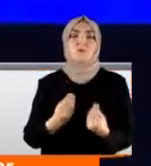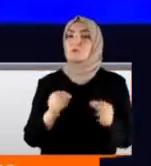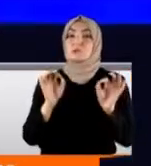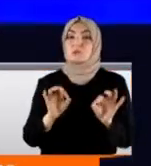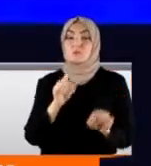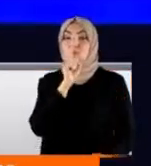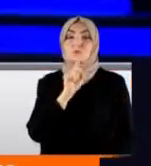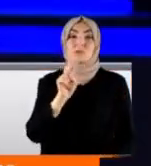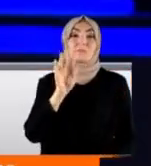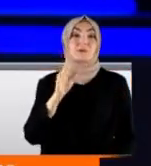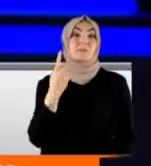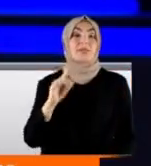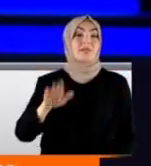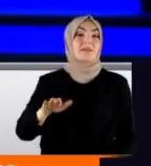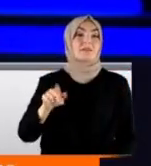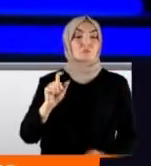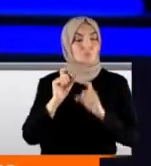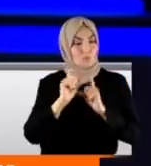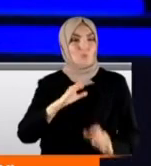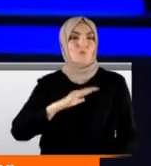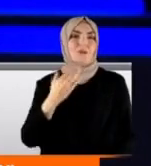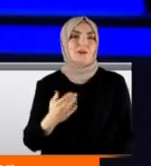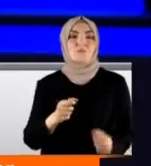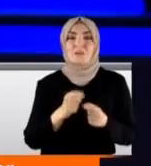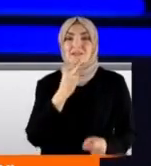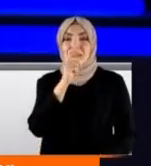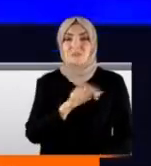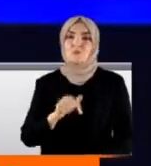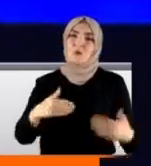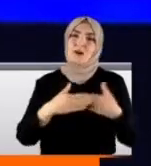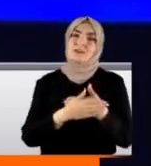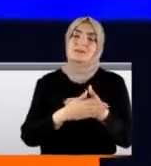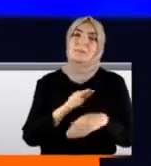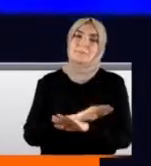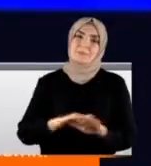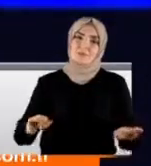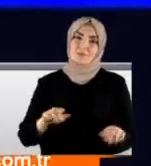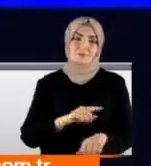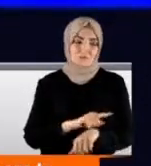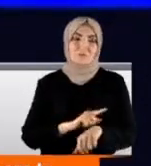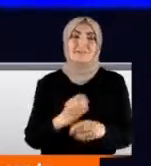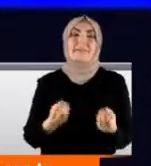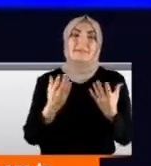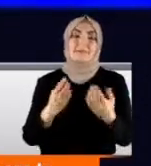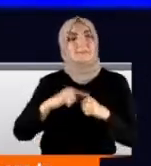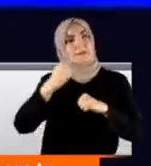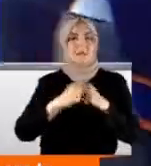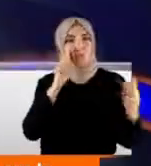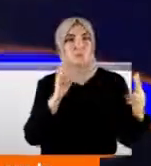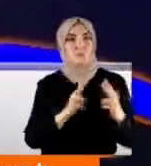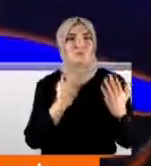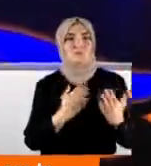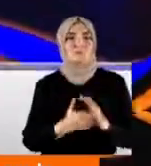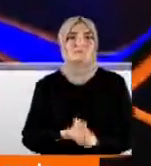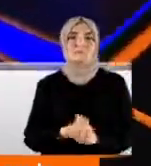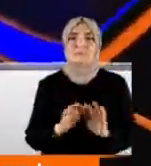Buket, bu akşamlık maalesef bitiriyoruz. Süremiz yetmedi. Ah. Önümüzdeki hafta görüşeceğiz seninle. Tamam.